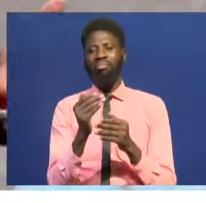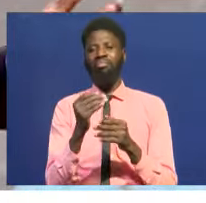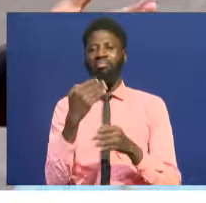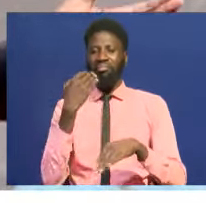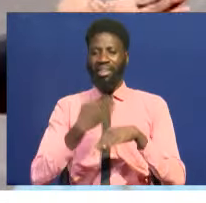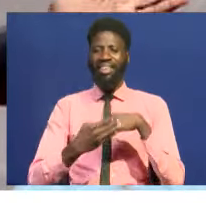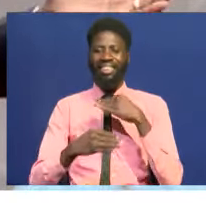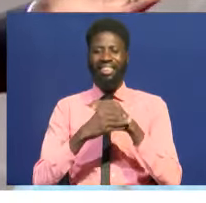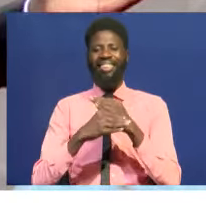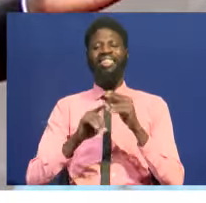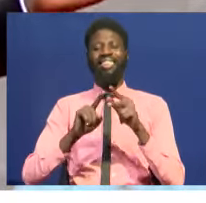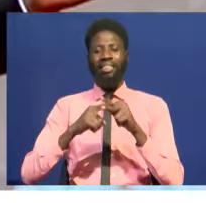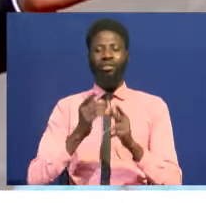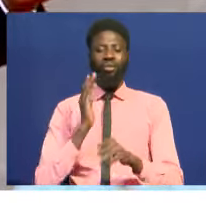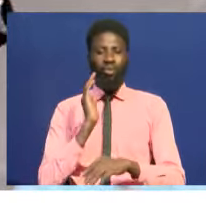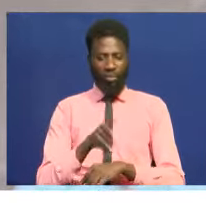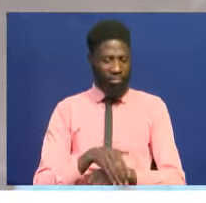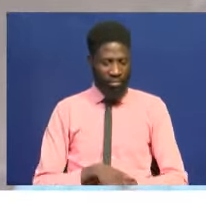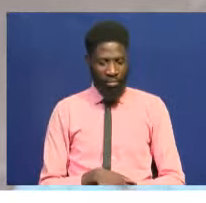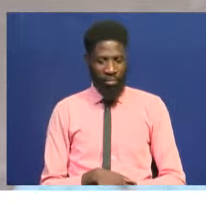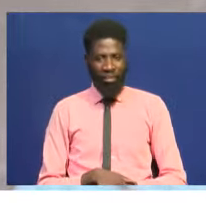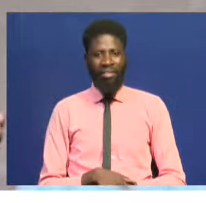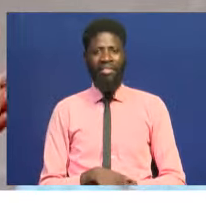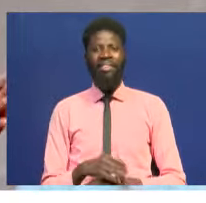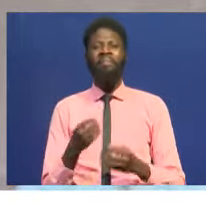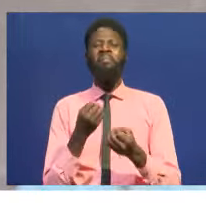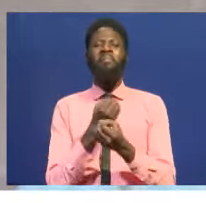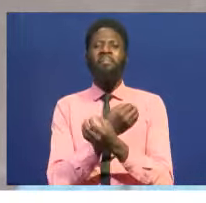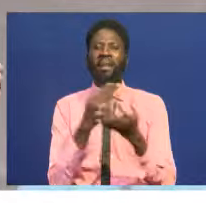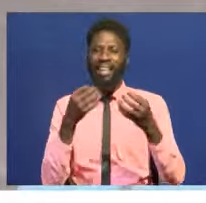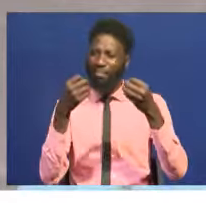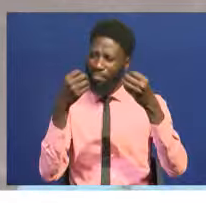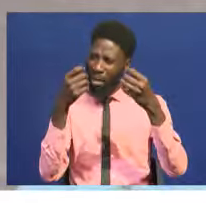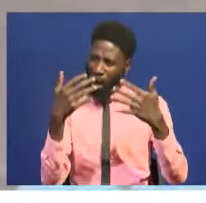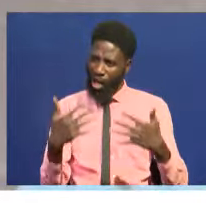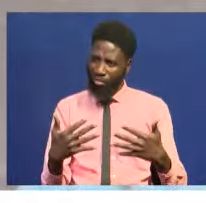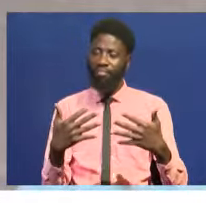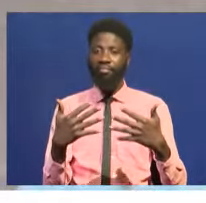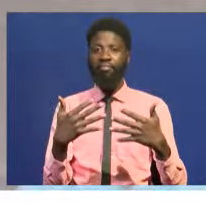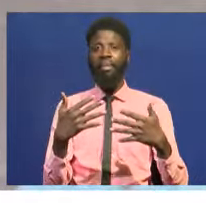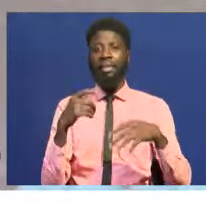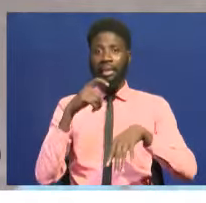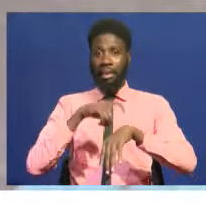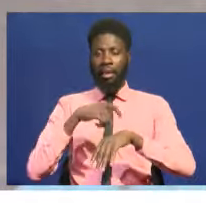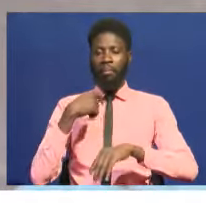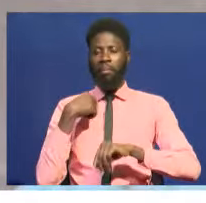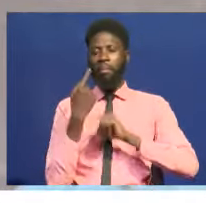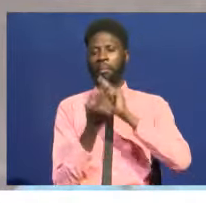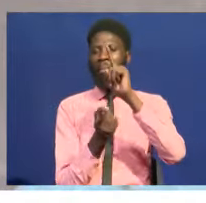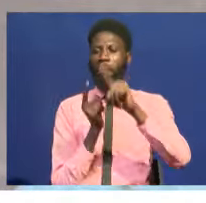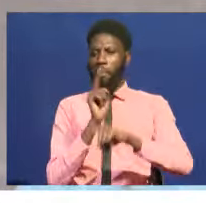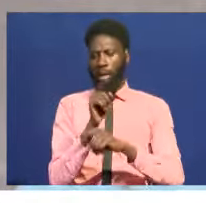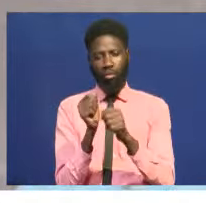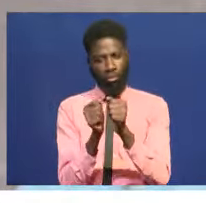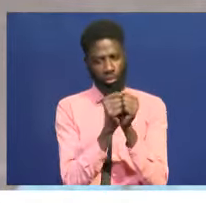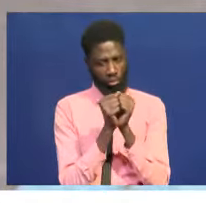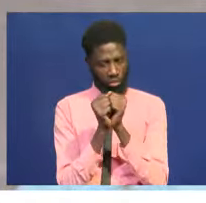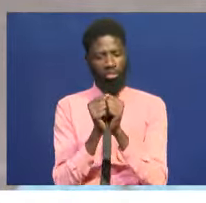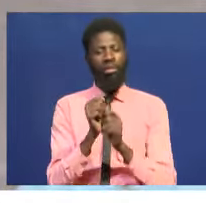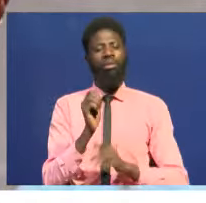Kwa hivyo mambo yale mengine mengi hapa katikati, nikirudi tena tutakuja tushughulike pamoja na